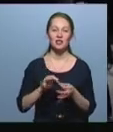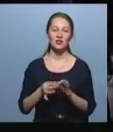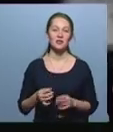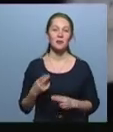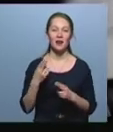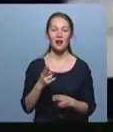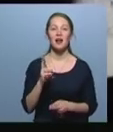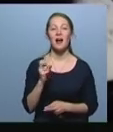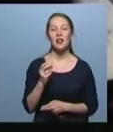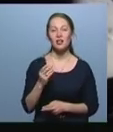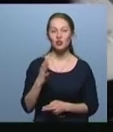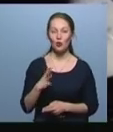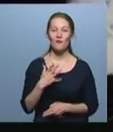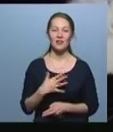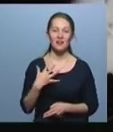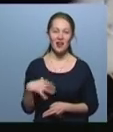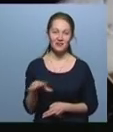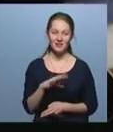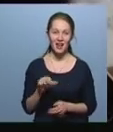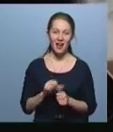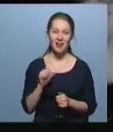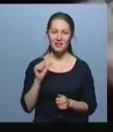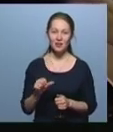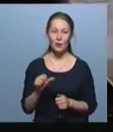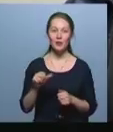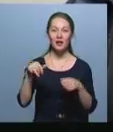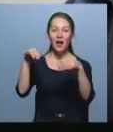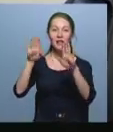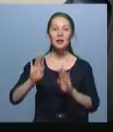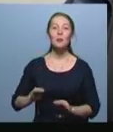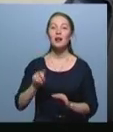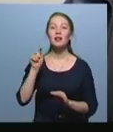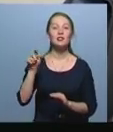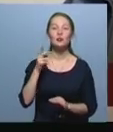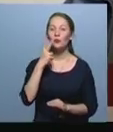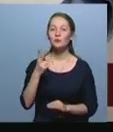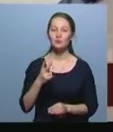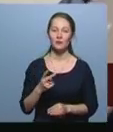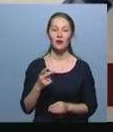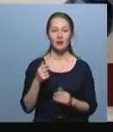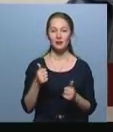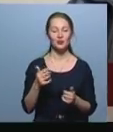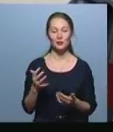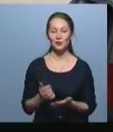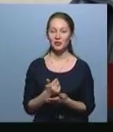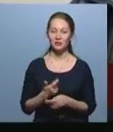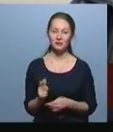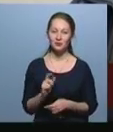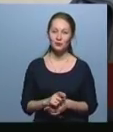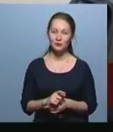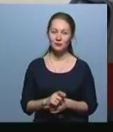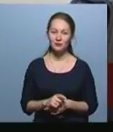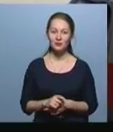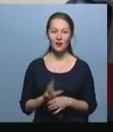сам Калашников. Волновались все, особенно за полотном. Достаточно хорошо, удачно, так все прямо